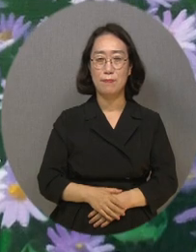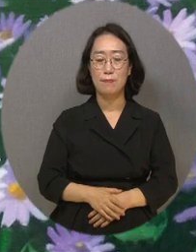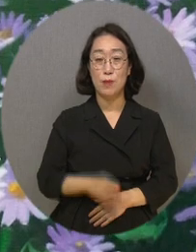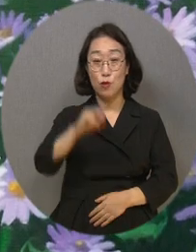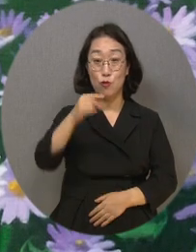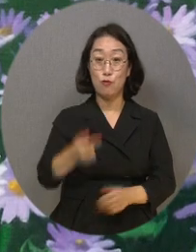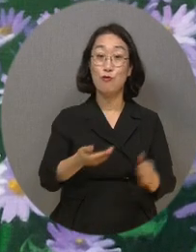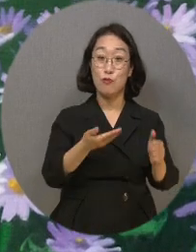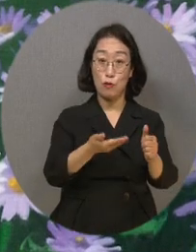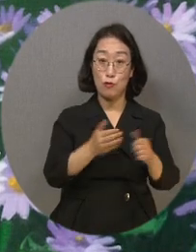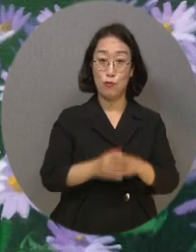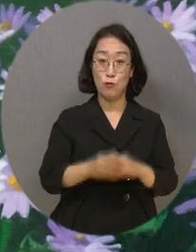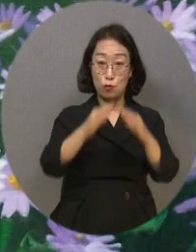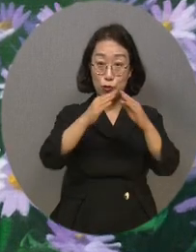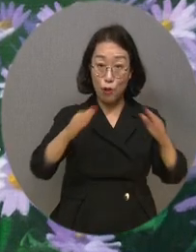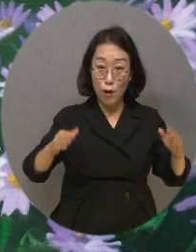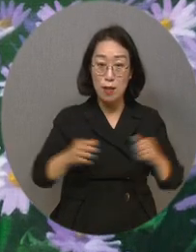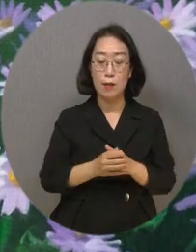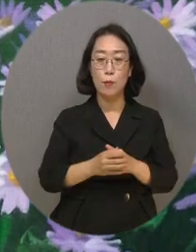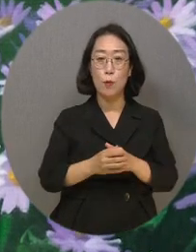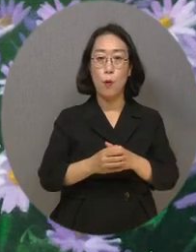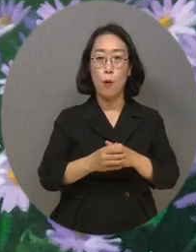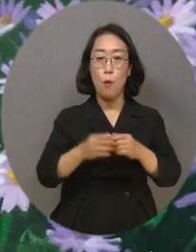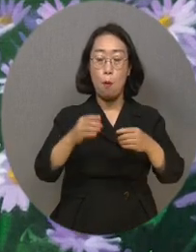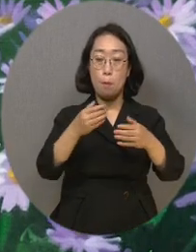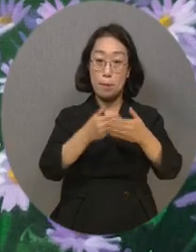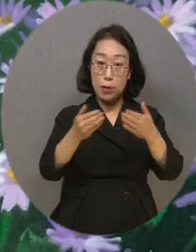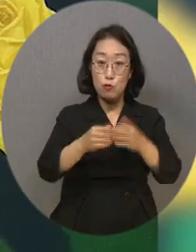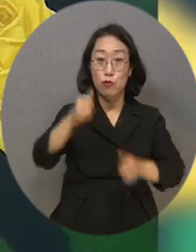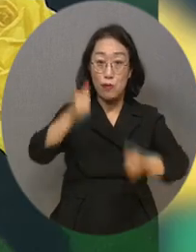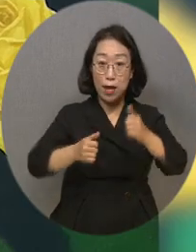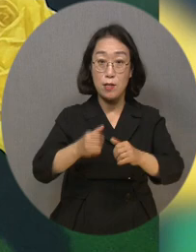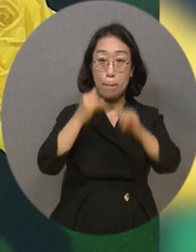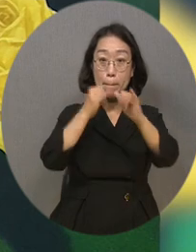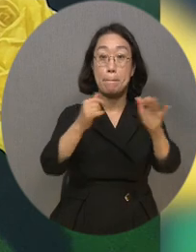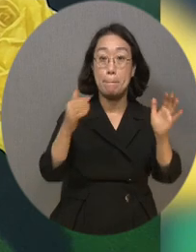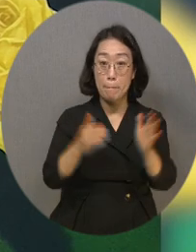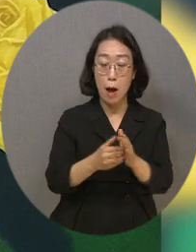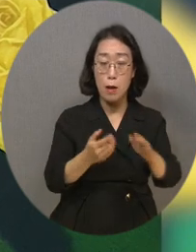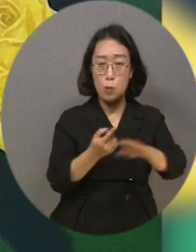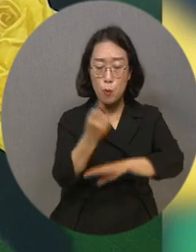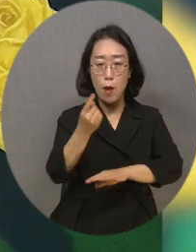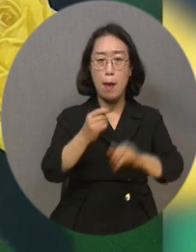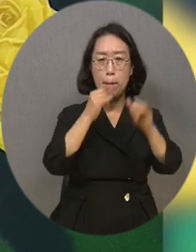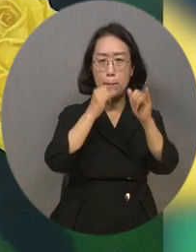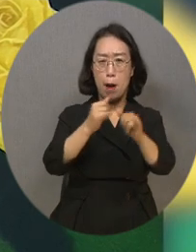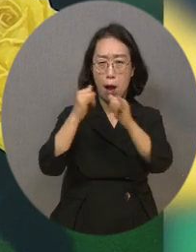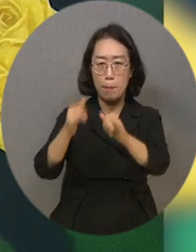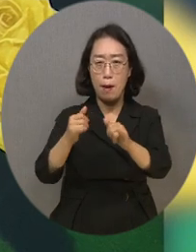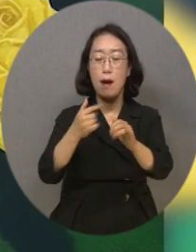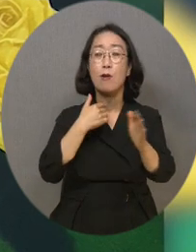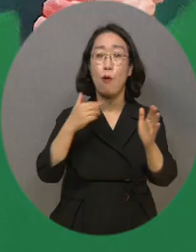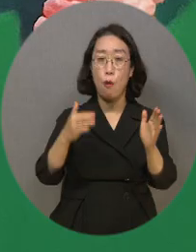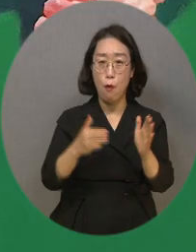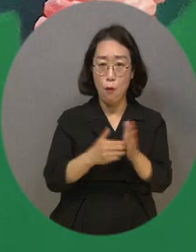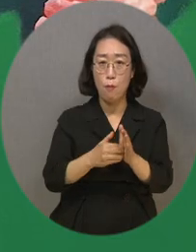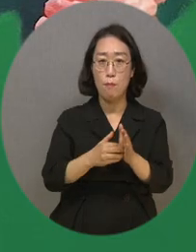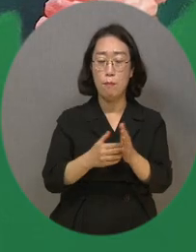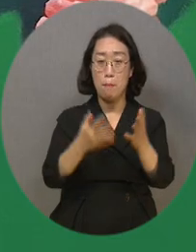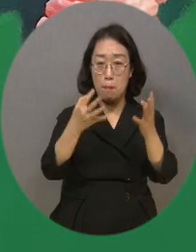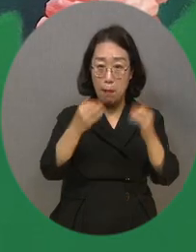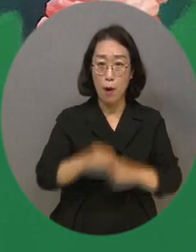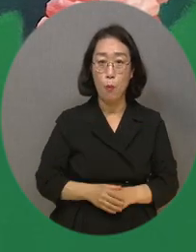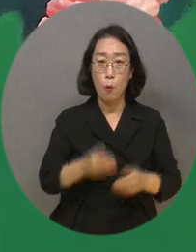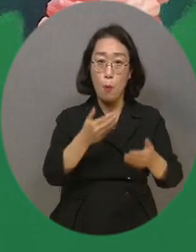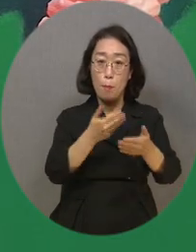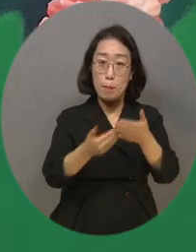윤숙수 작가는 전라남도 미술대전 대상 수상과 대한민국 미술대전에 다수 수상하고